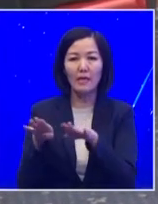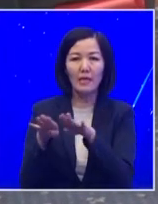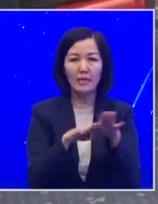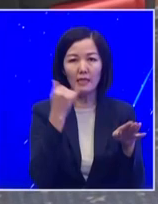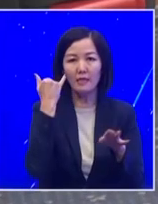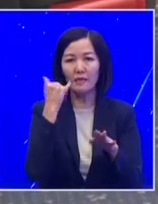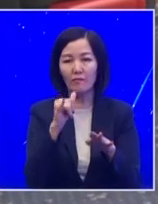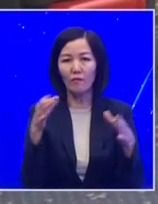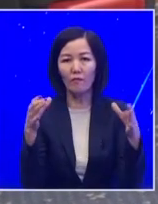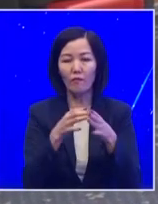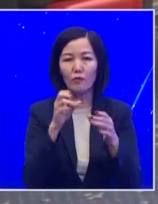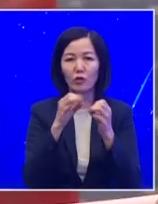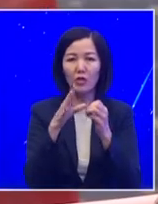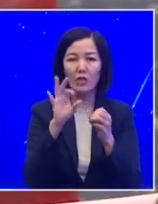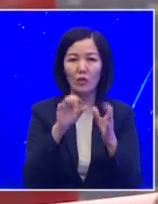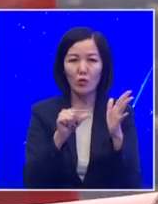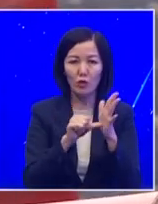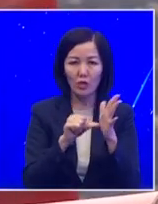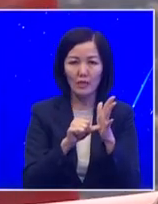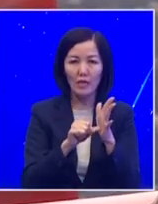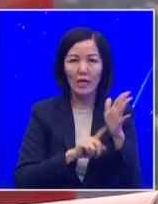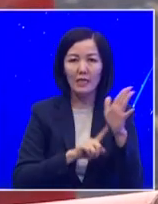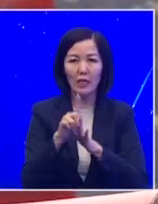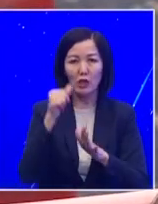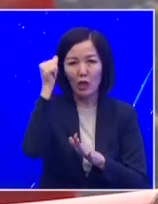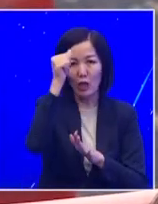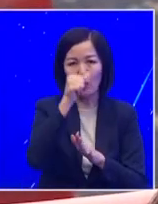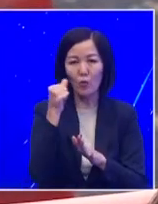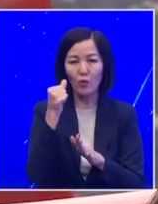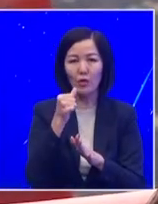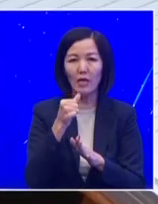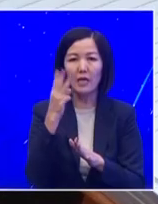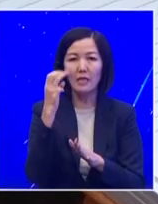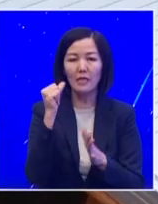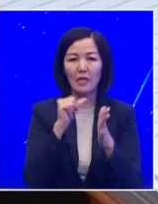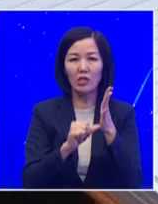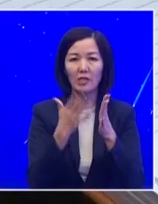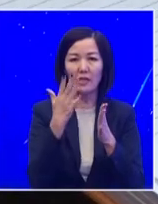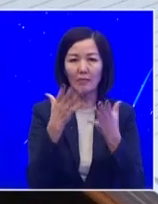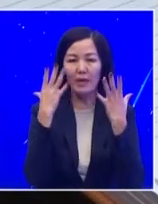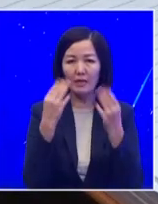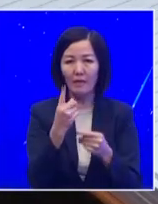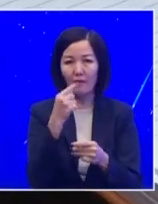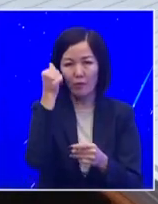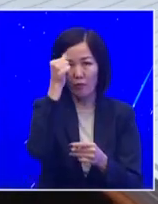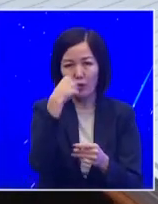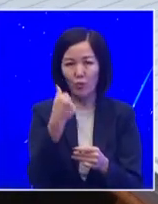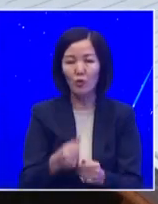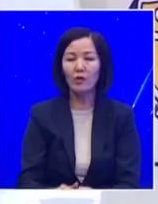фонда 1406. К тому же с начала текущего года центр работает круглосуточно, 365 дней в